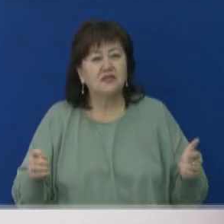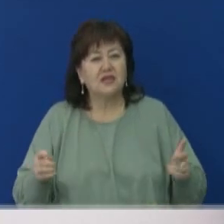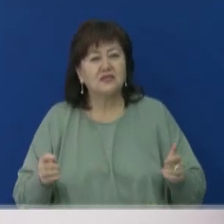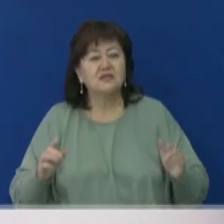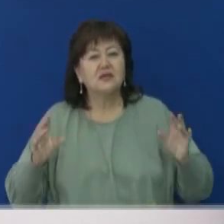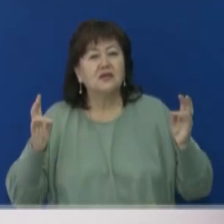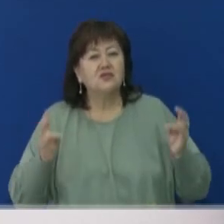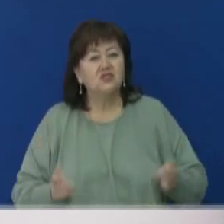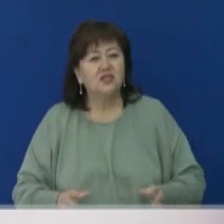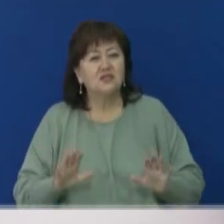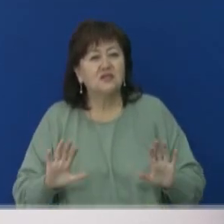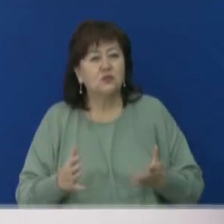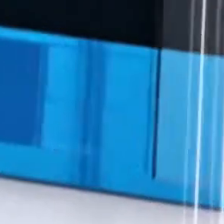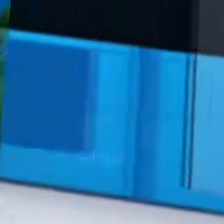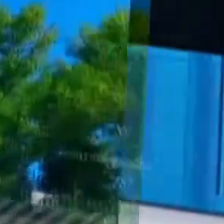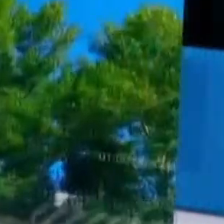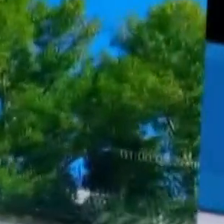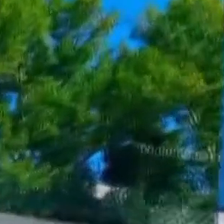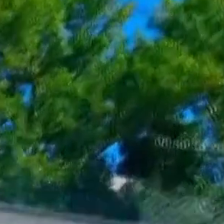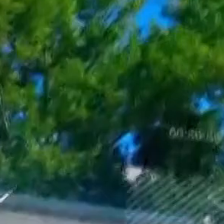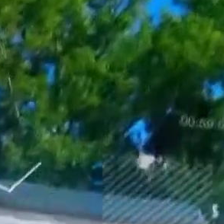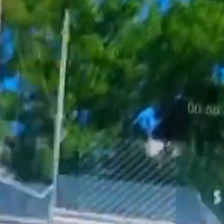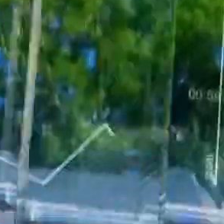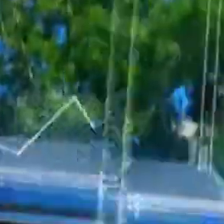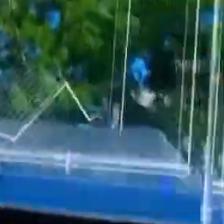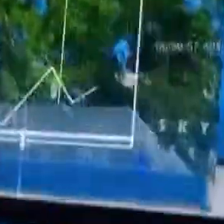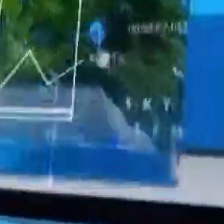айтарлықтай ерекшеленетінін көрсеткен.